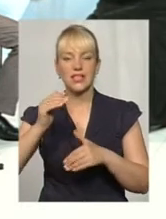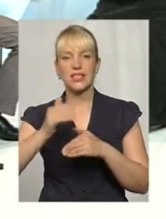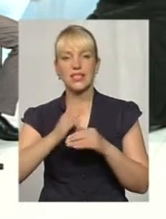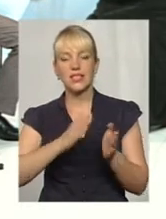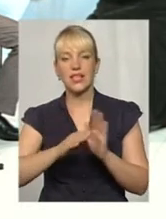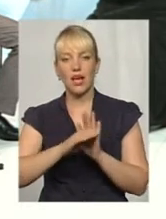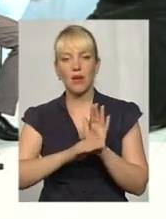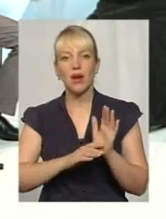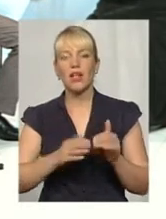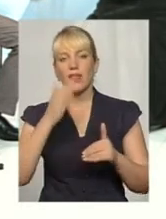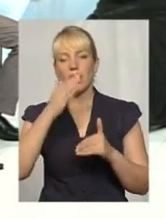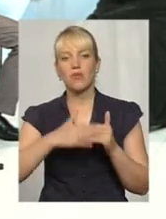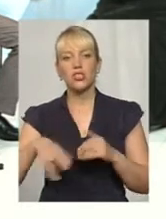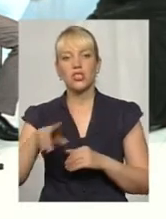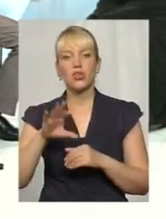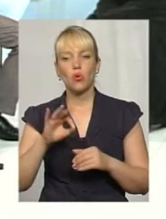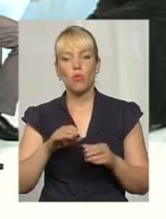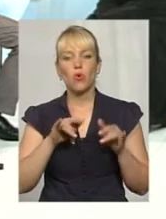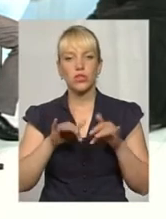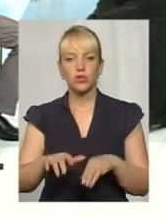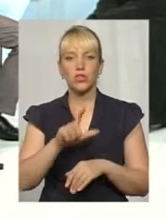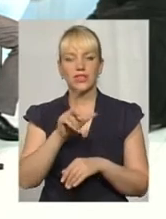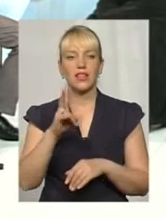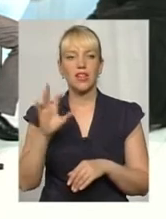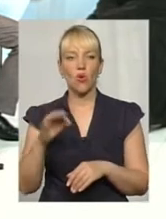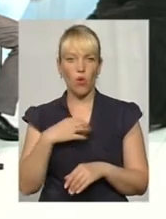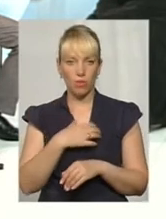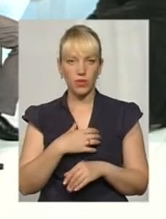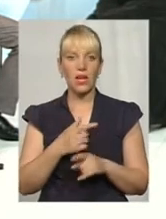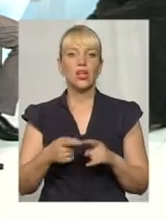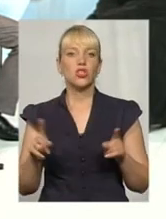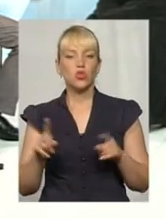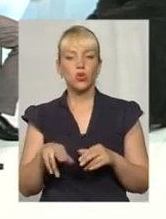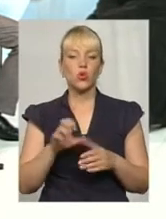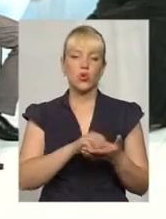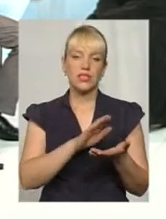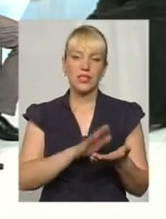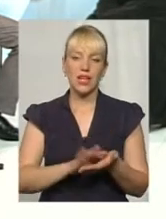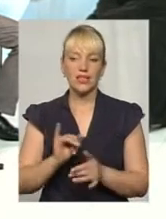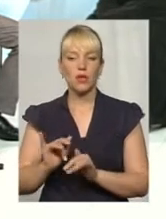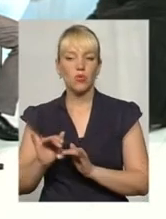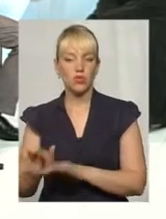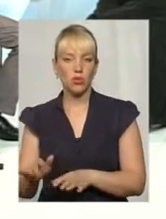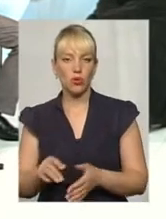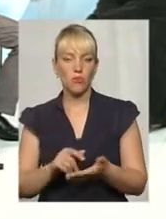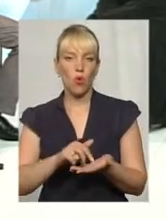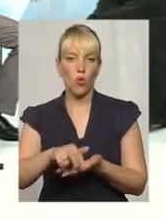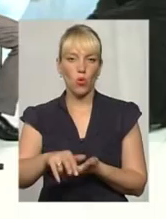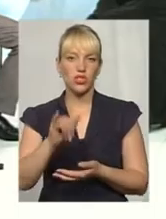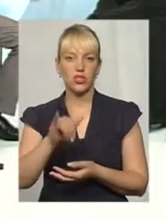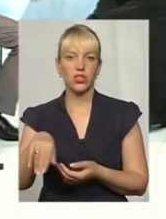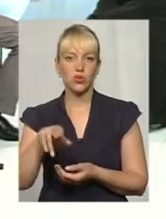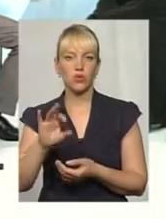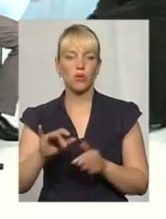процедури основної сесії зовнішнього незалежного оцінювання щодо реєстрації, щодо процедури проходження і щодо